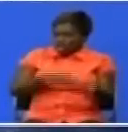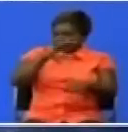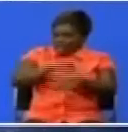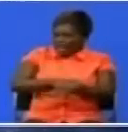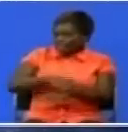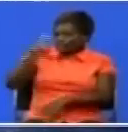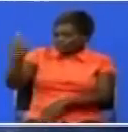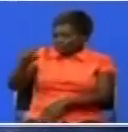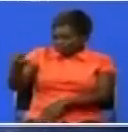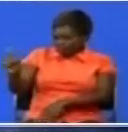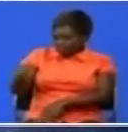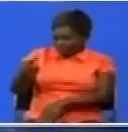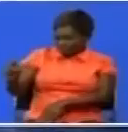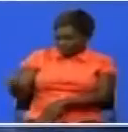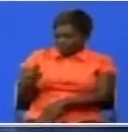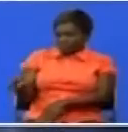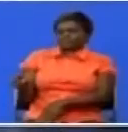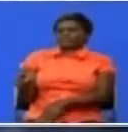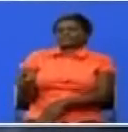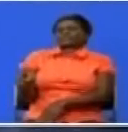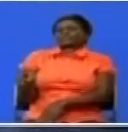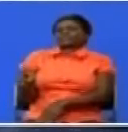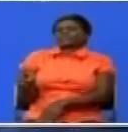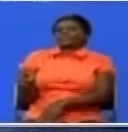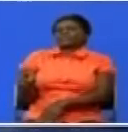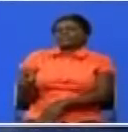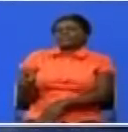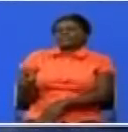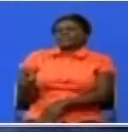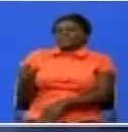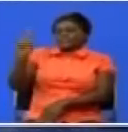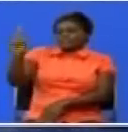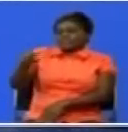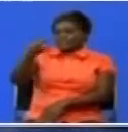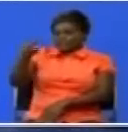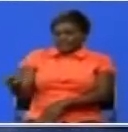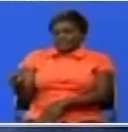that can lead them to an offense